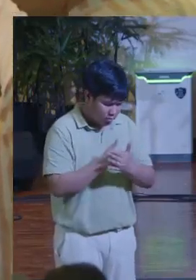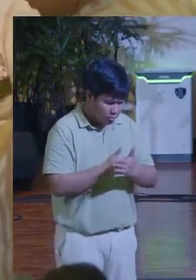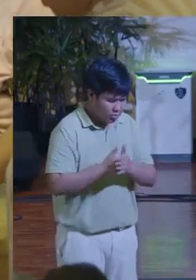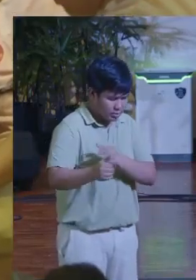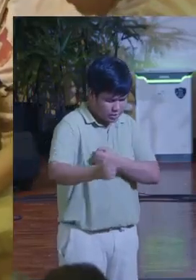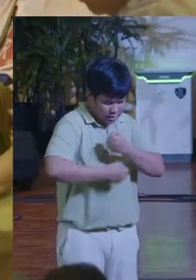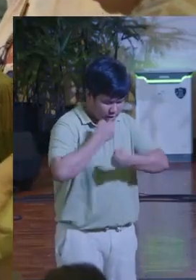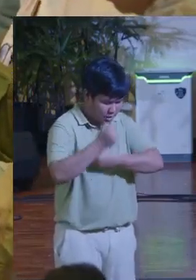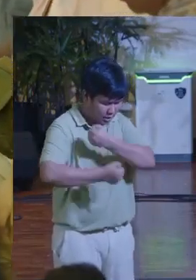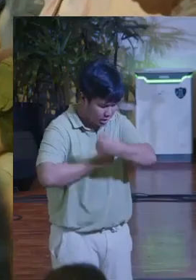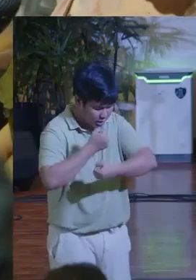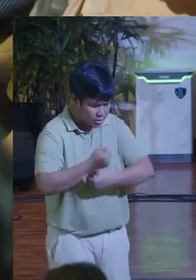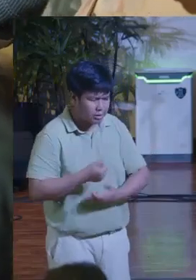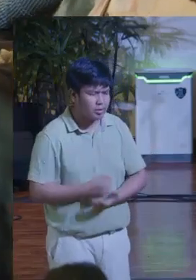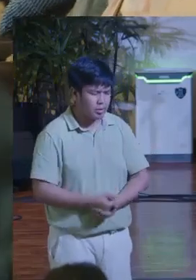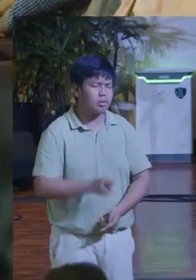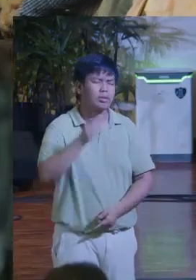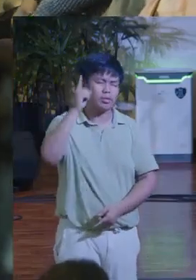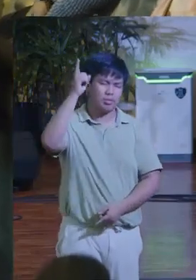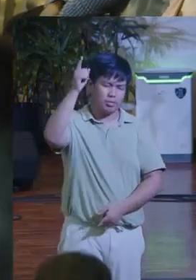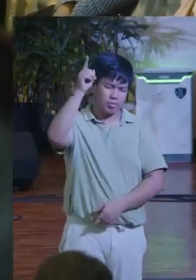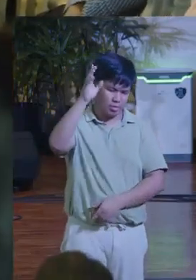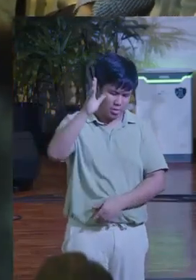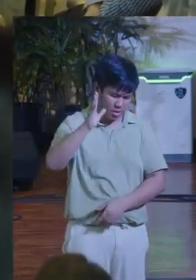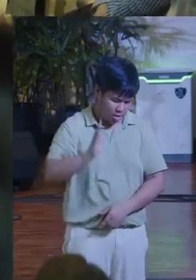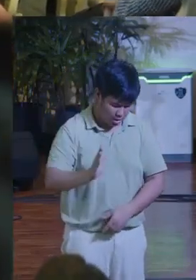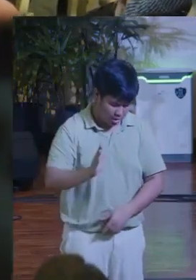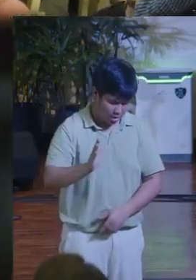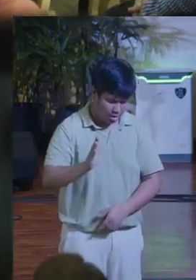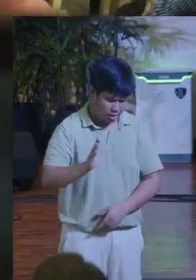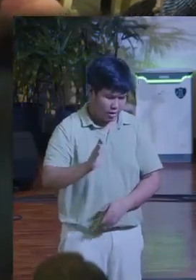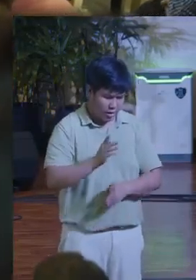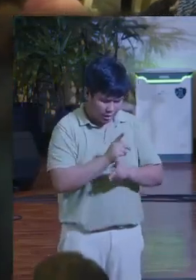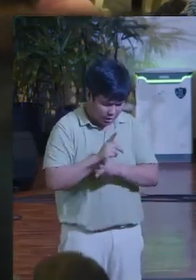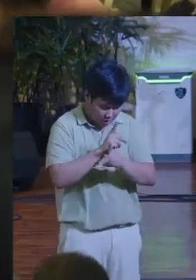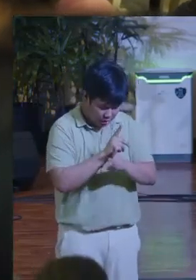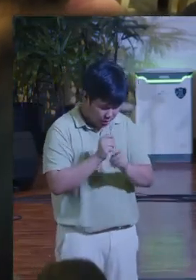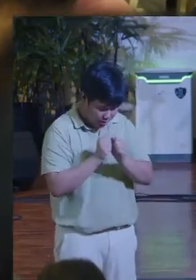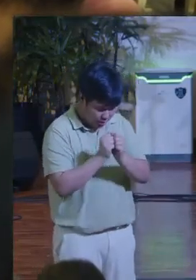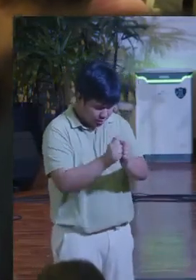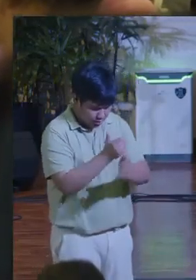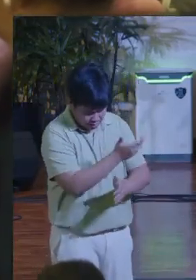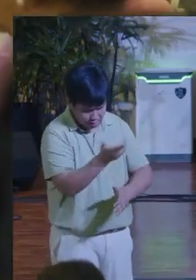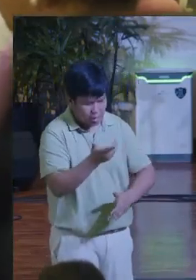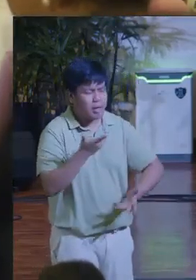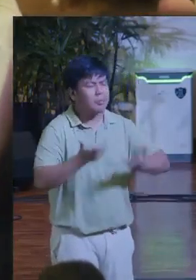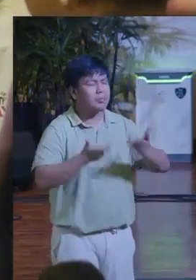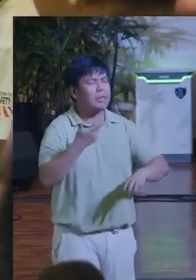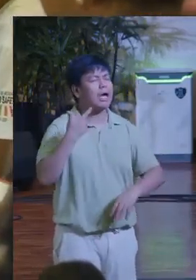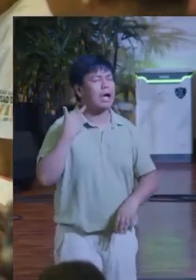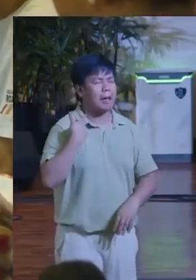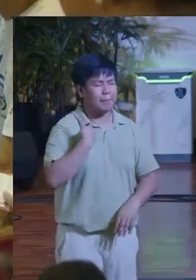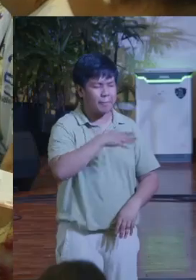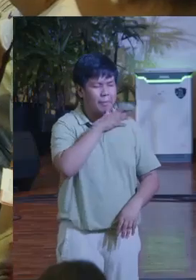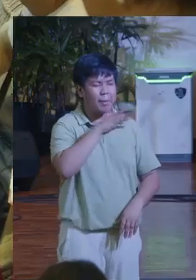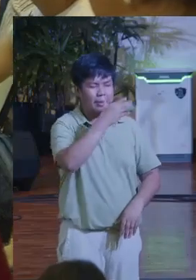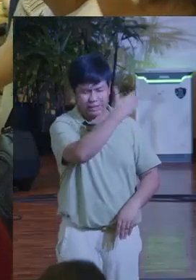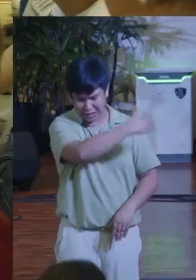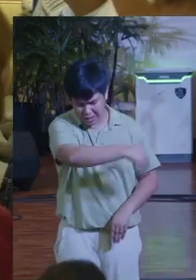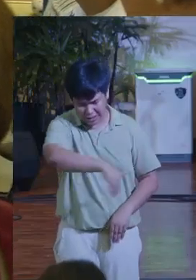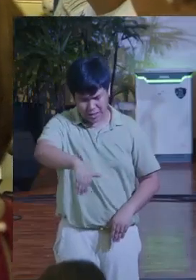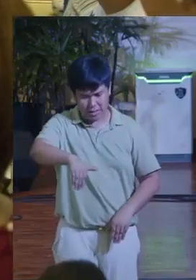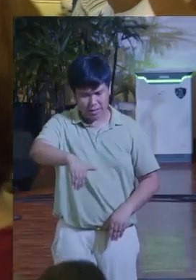dinadanas, kayo po ang yumakap sa kanila. Merong mga single mom,